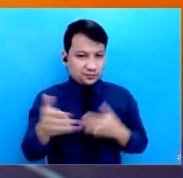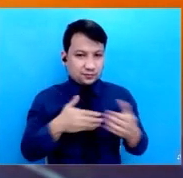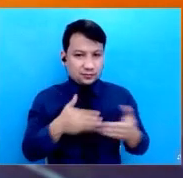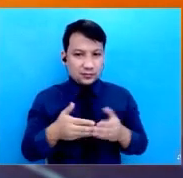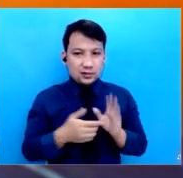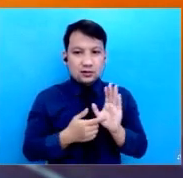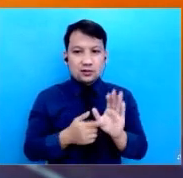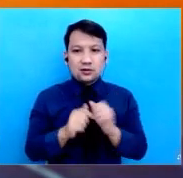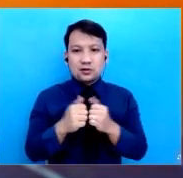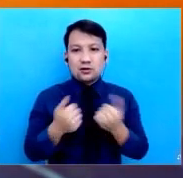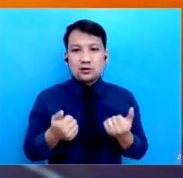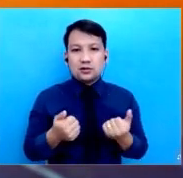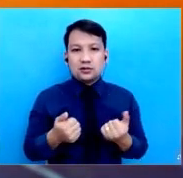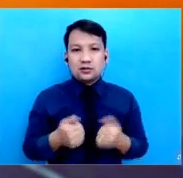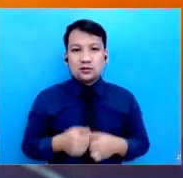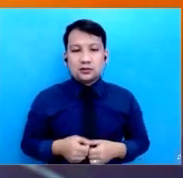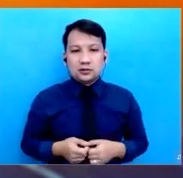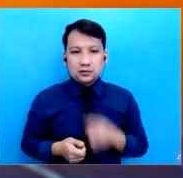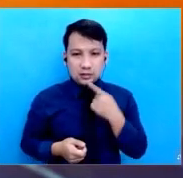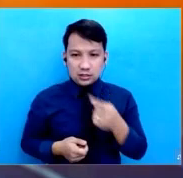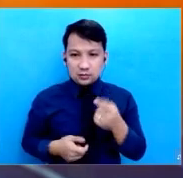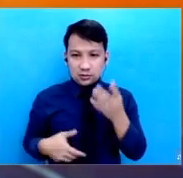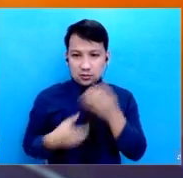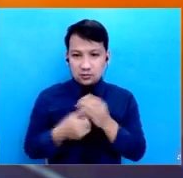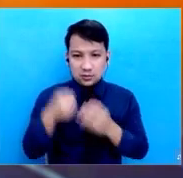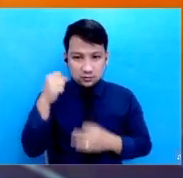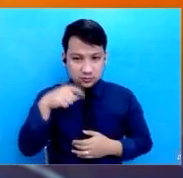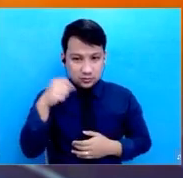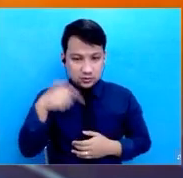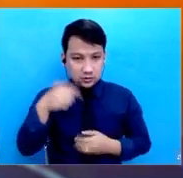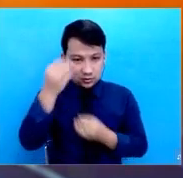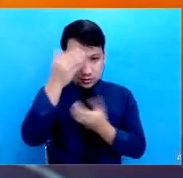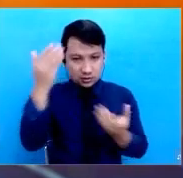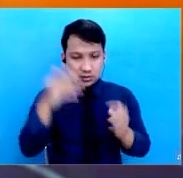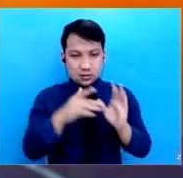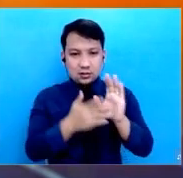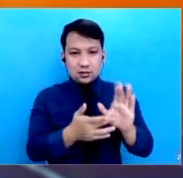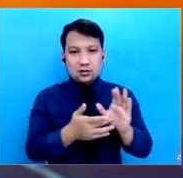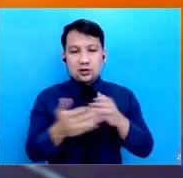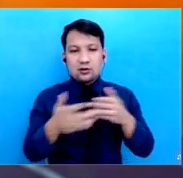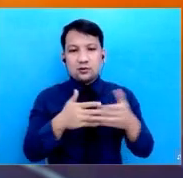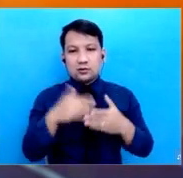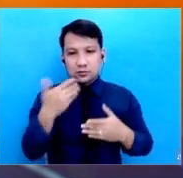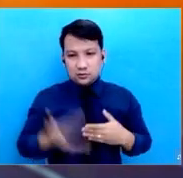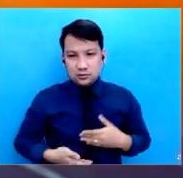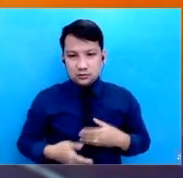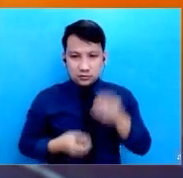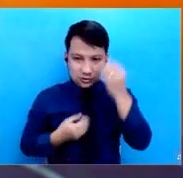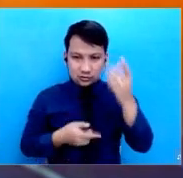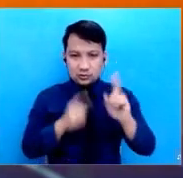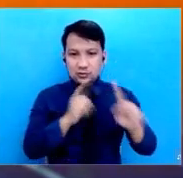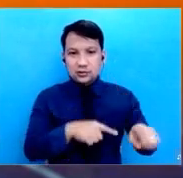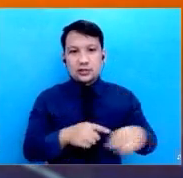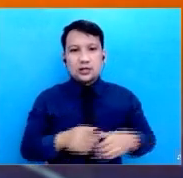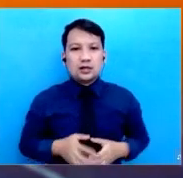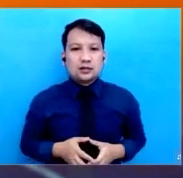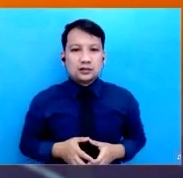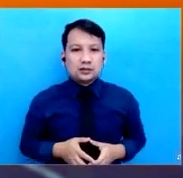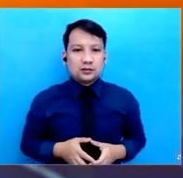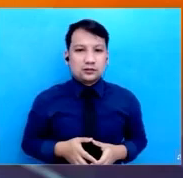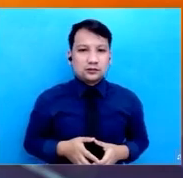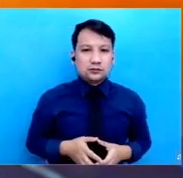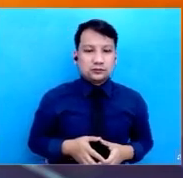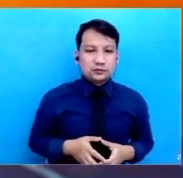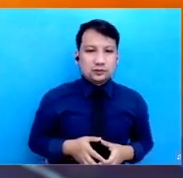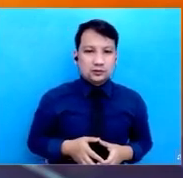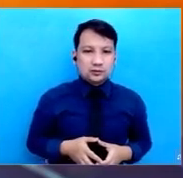mananatiling kaibigan at sister sa kanya si Toni with the iconic line, Welcome to the outside world. Wala mang